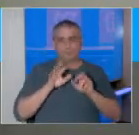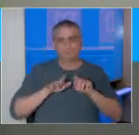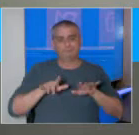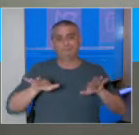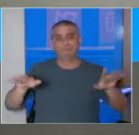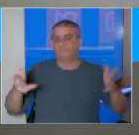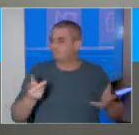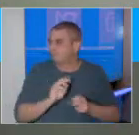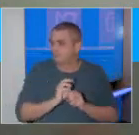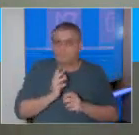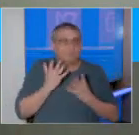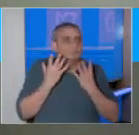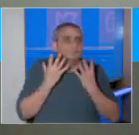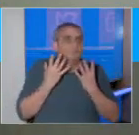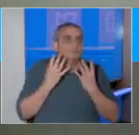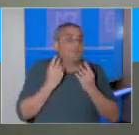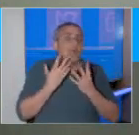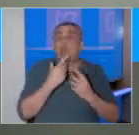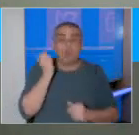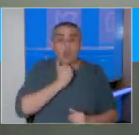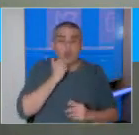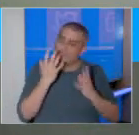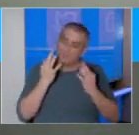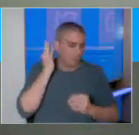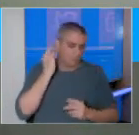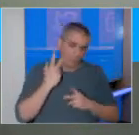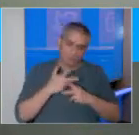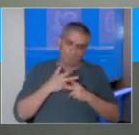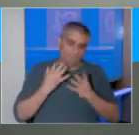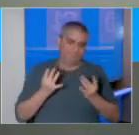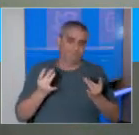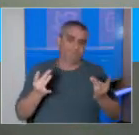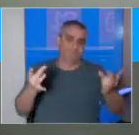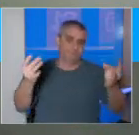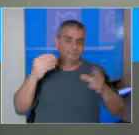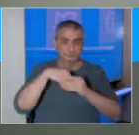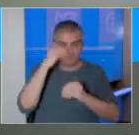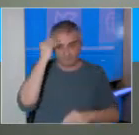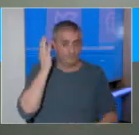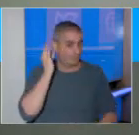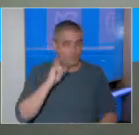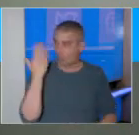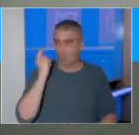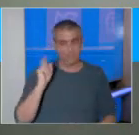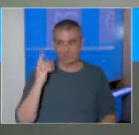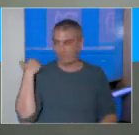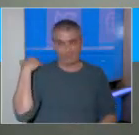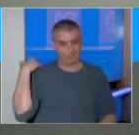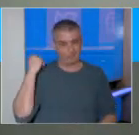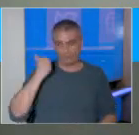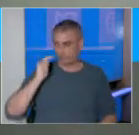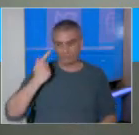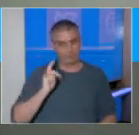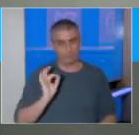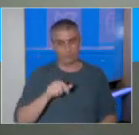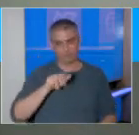רואים באמת התפרציות של עשרות מאומתות כל יום בסמינרים ובבתי הספר לבנות, זה לא היה בגל הראשון ולא